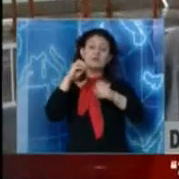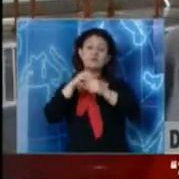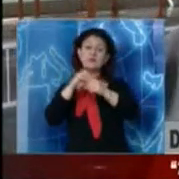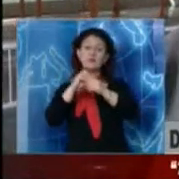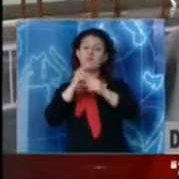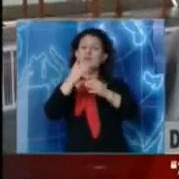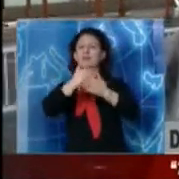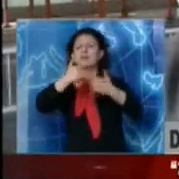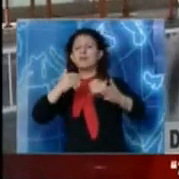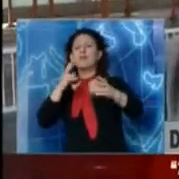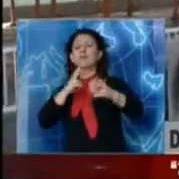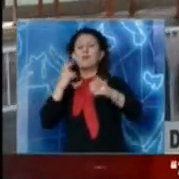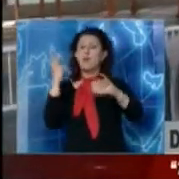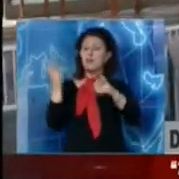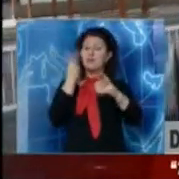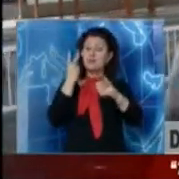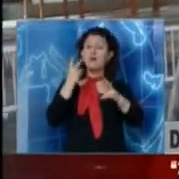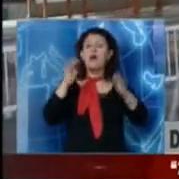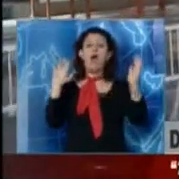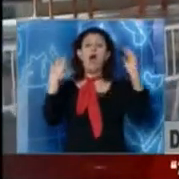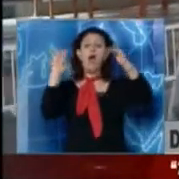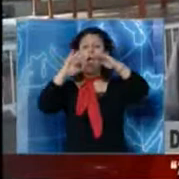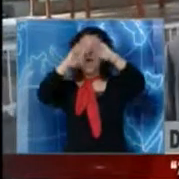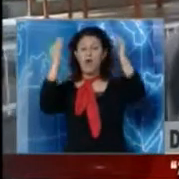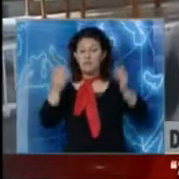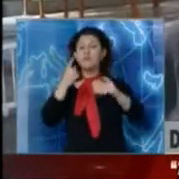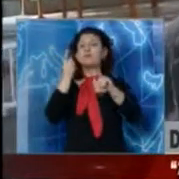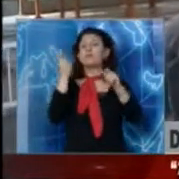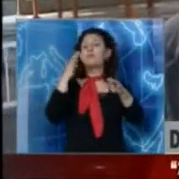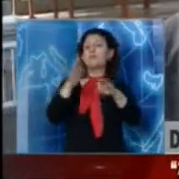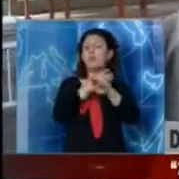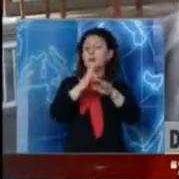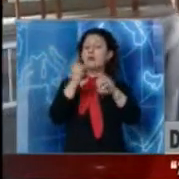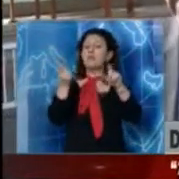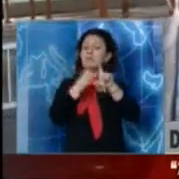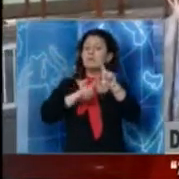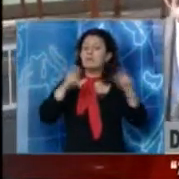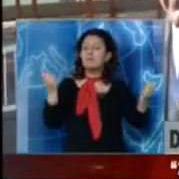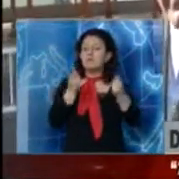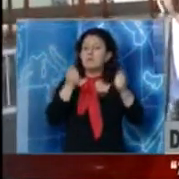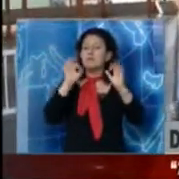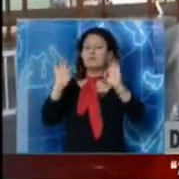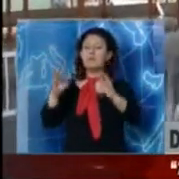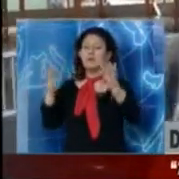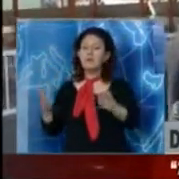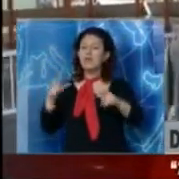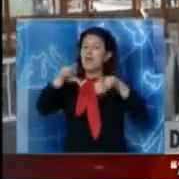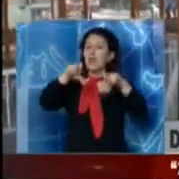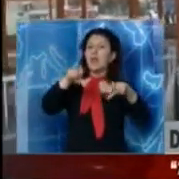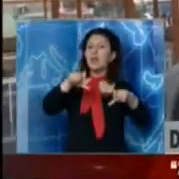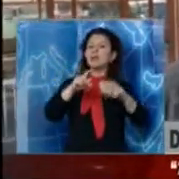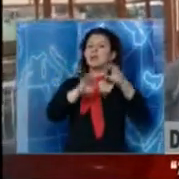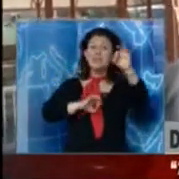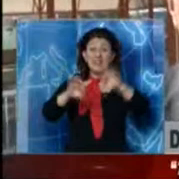geriydik. Ve biz hızla kapalı pazar projelerine başladık. Maalesef yerleri de pazar yeri olarak